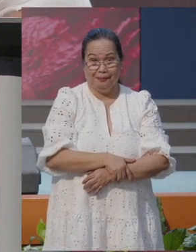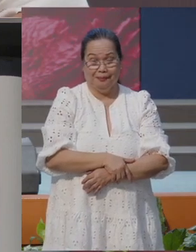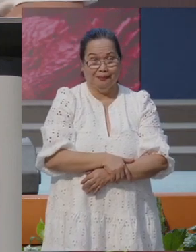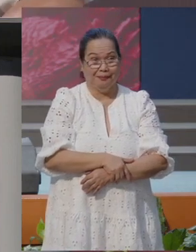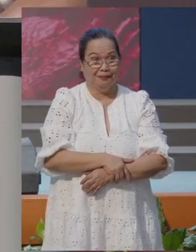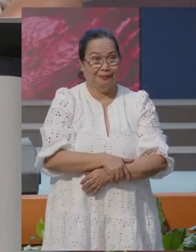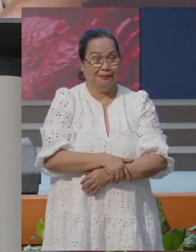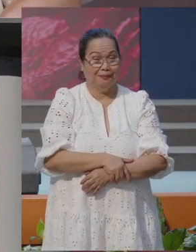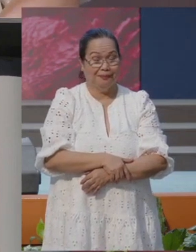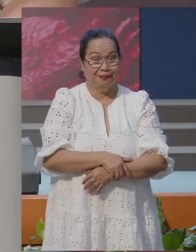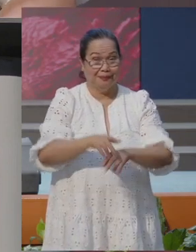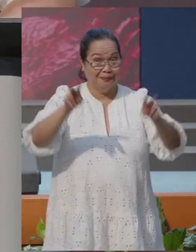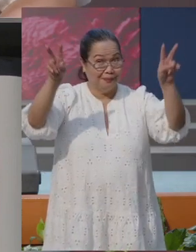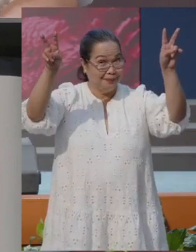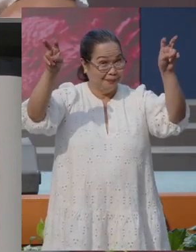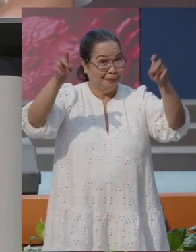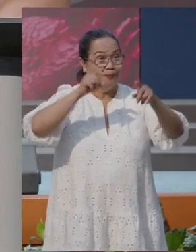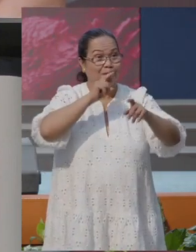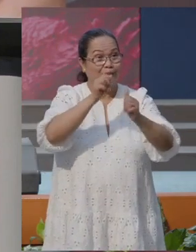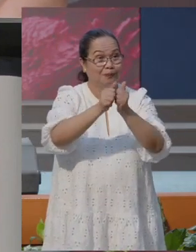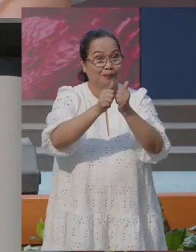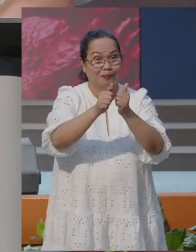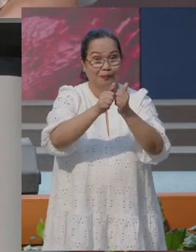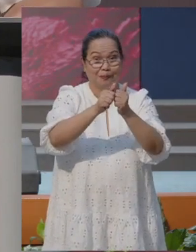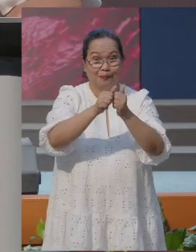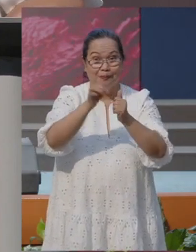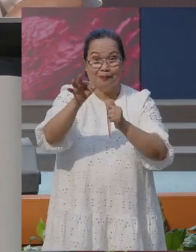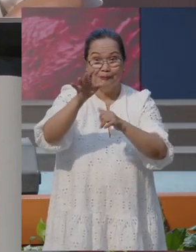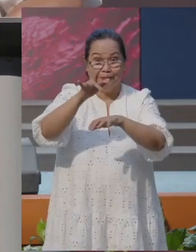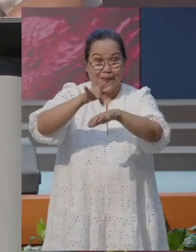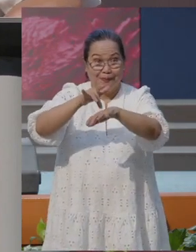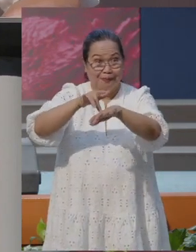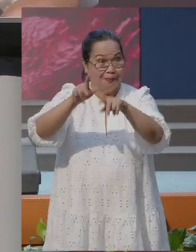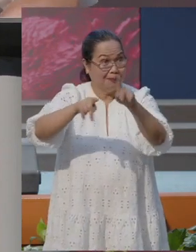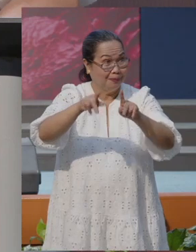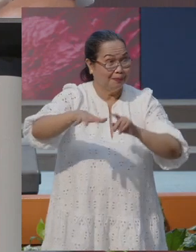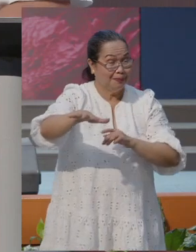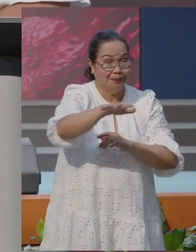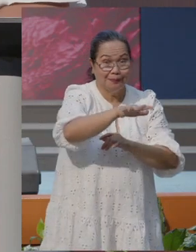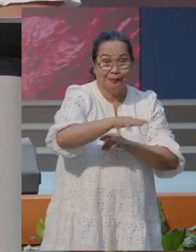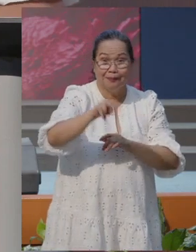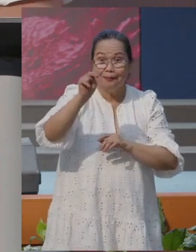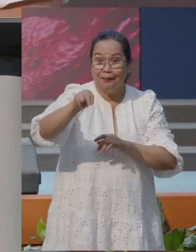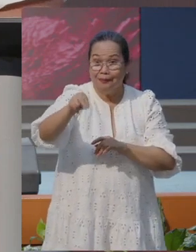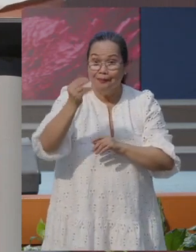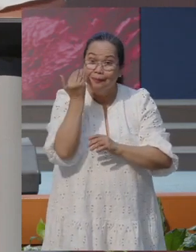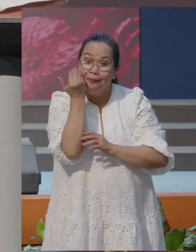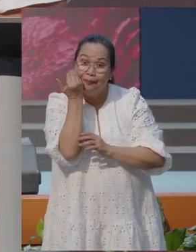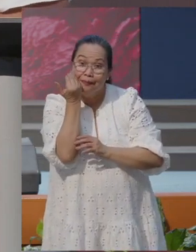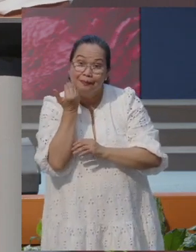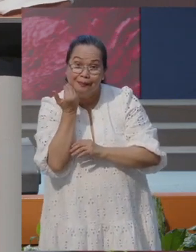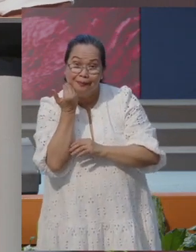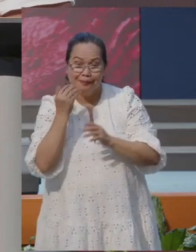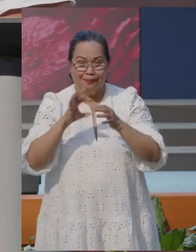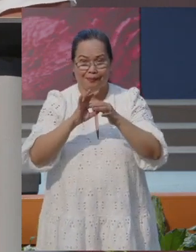Ang konteksto muli dito ay yung pag-reach out natin sa mga tao na nangangailangan din kay